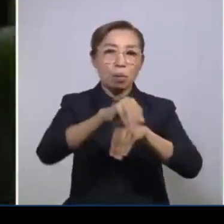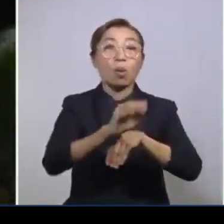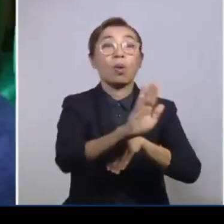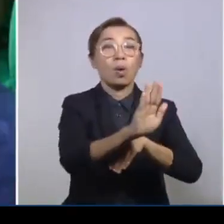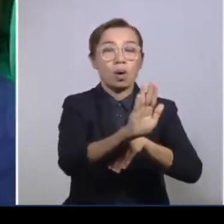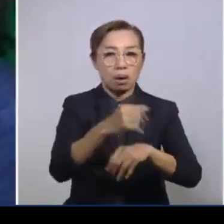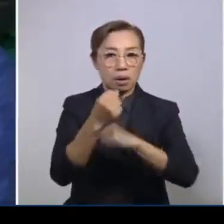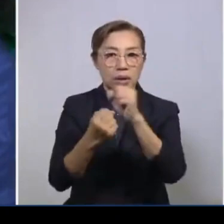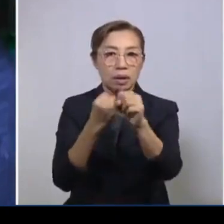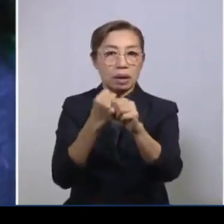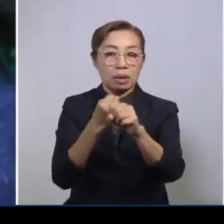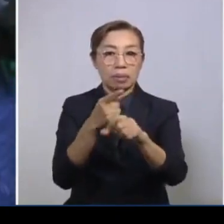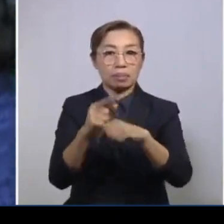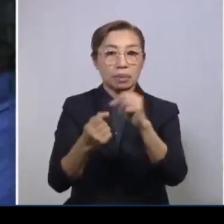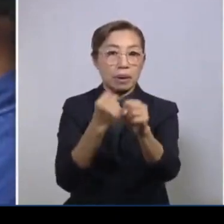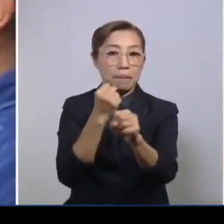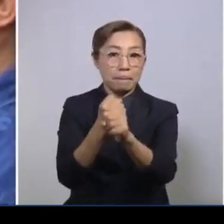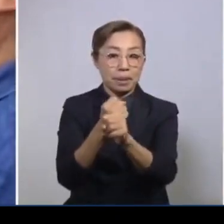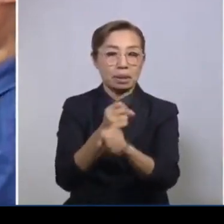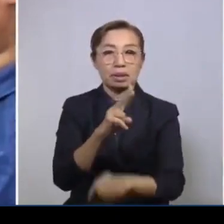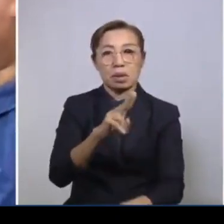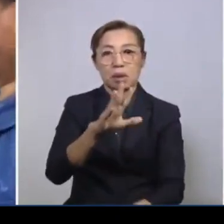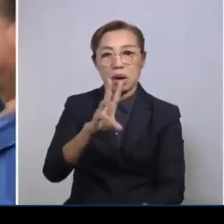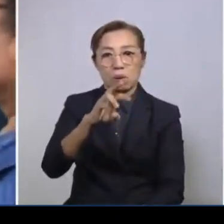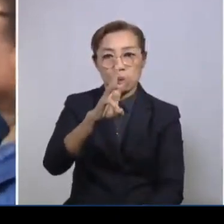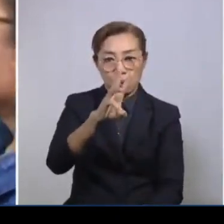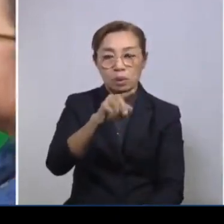าวปีการผลิต